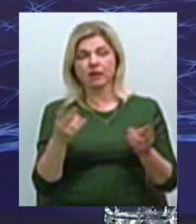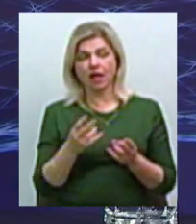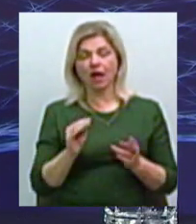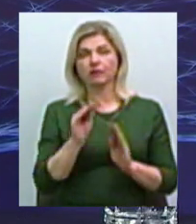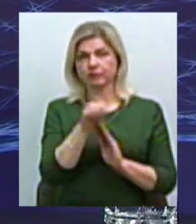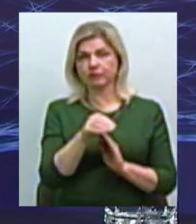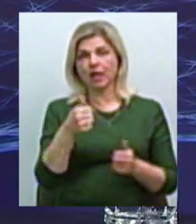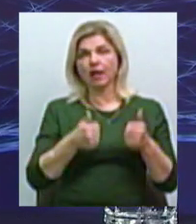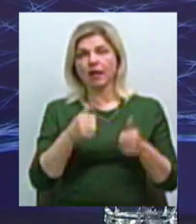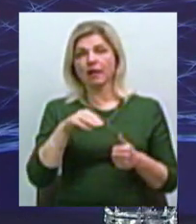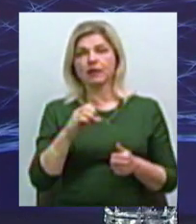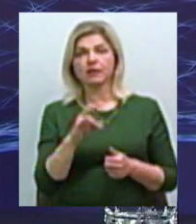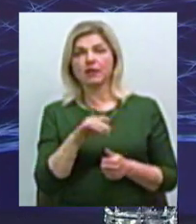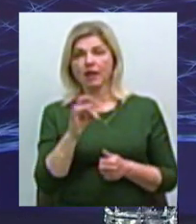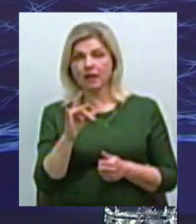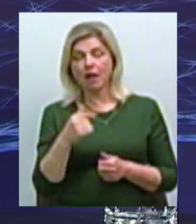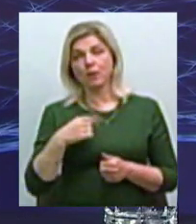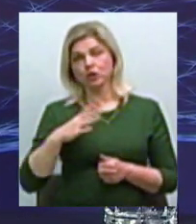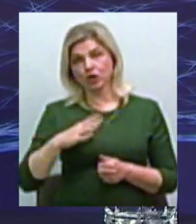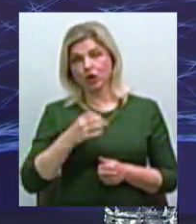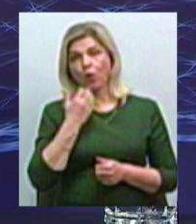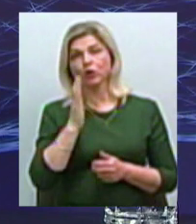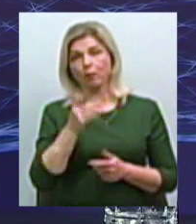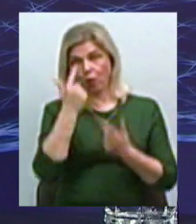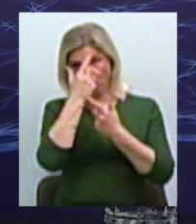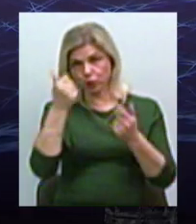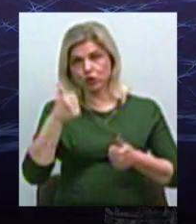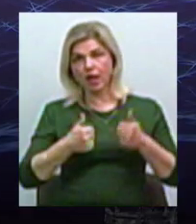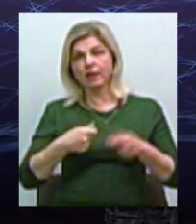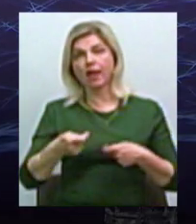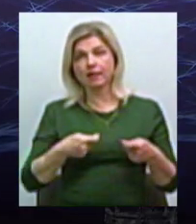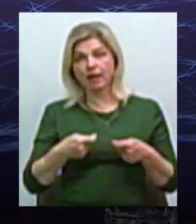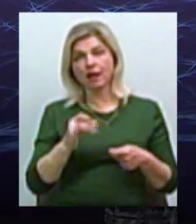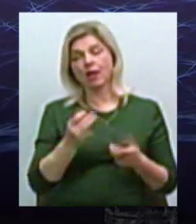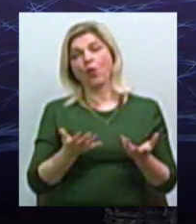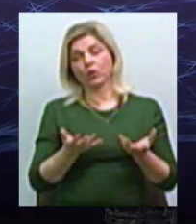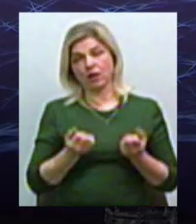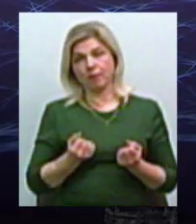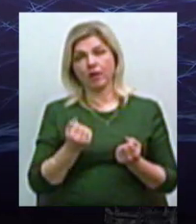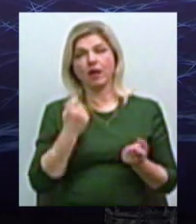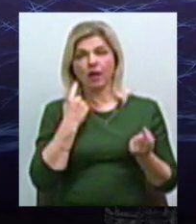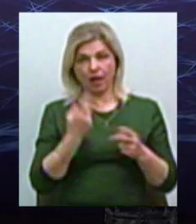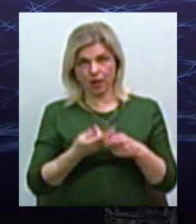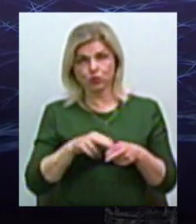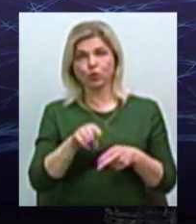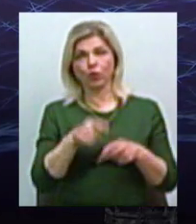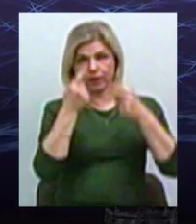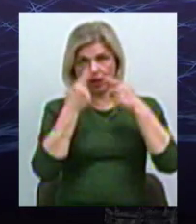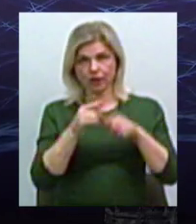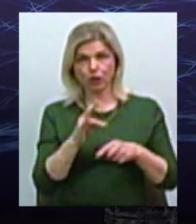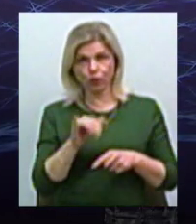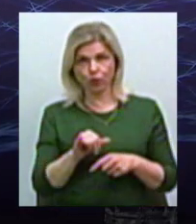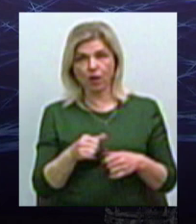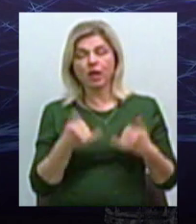І відповідно ми чекаємо, коли тендер буде оголошений і отримаємо дану техніку. На даний час,